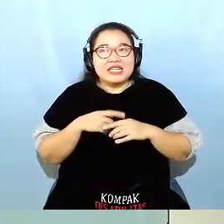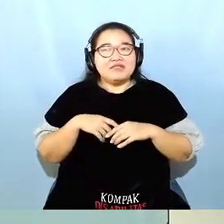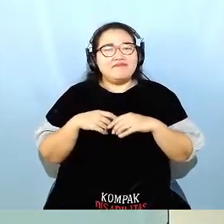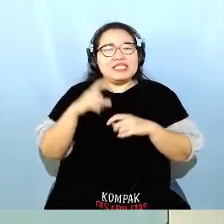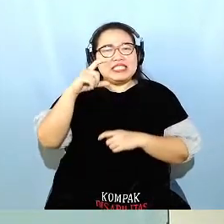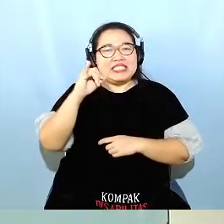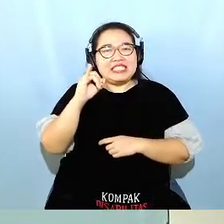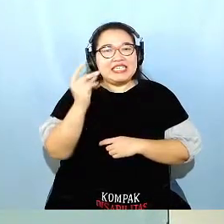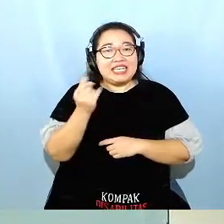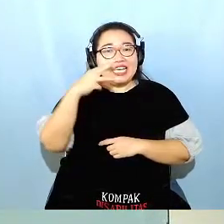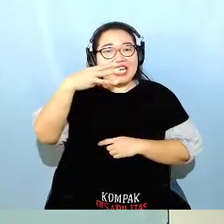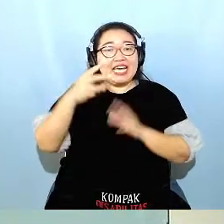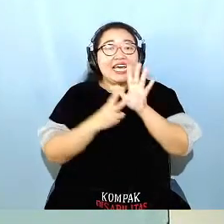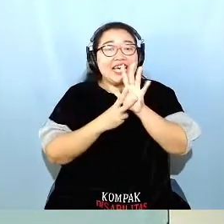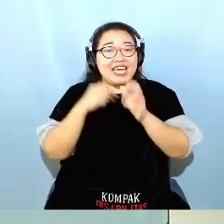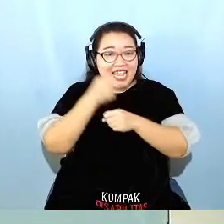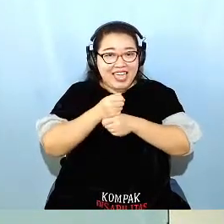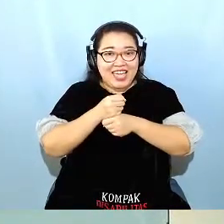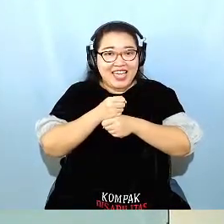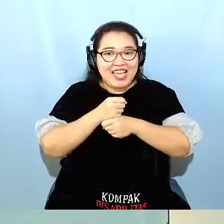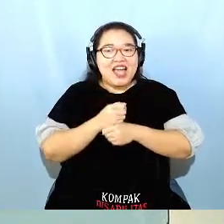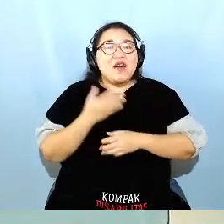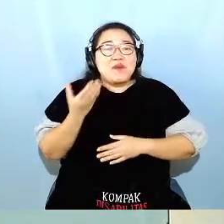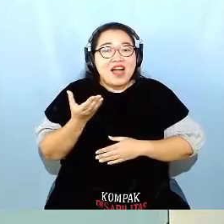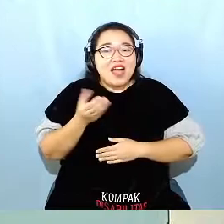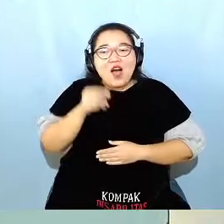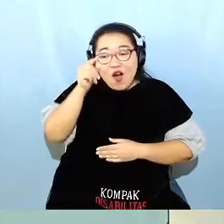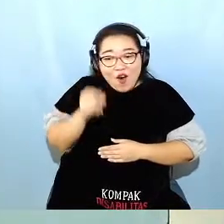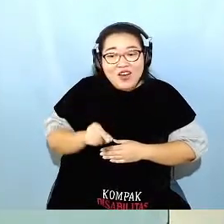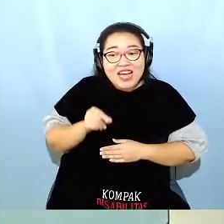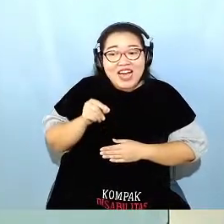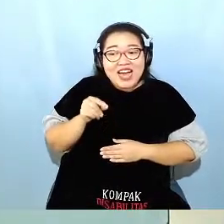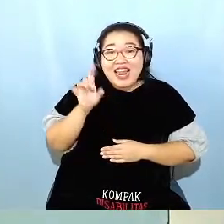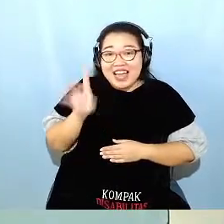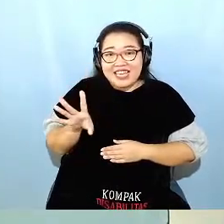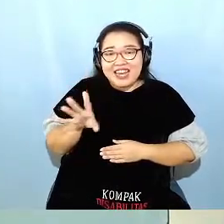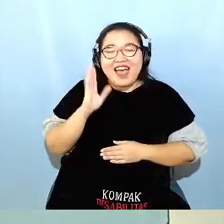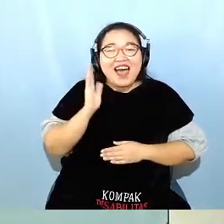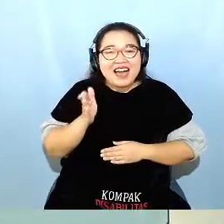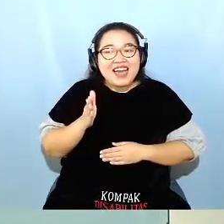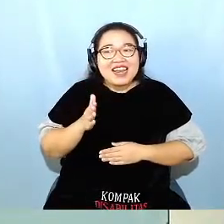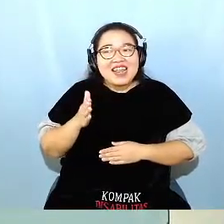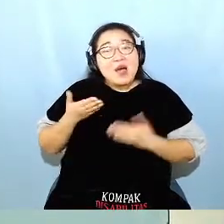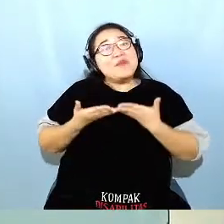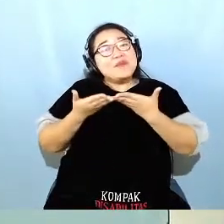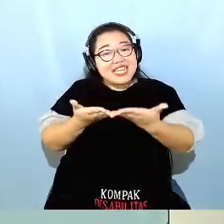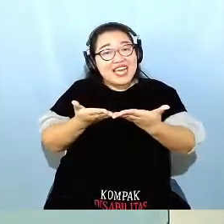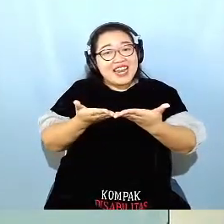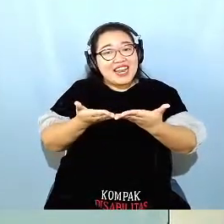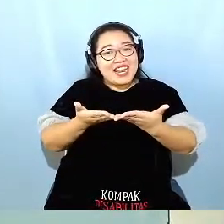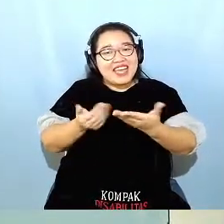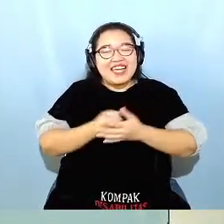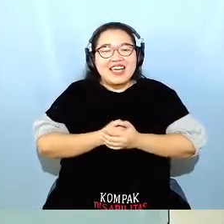Itu bagaimana kita mengungkapkan syukur, bahkan sebenarnya sang kekasih,